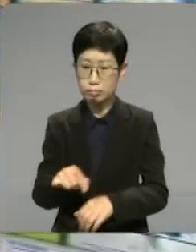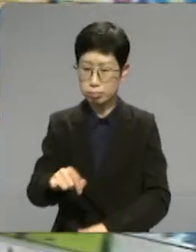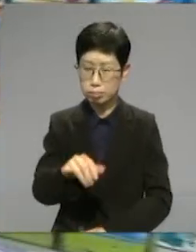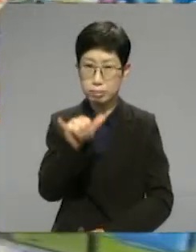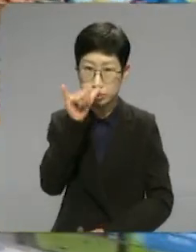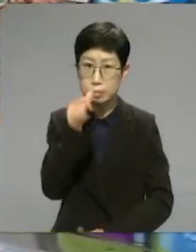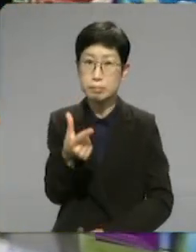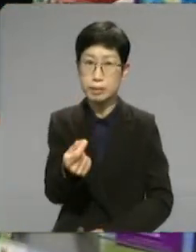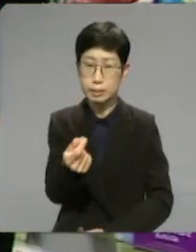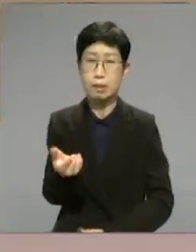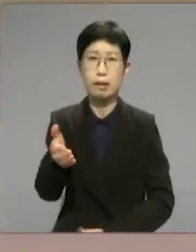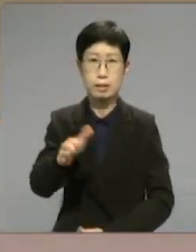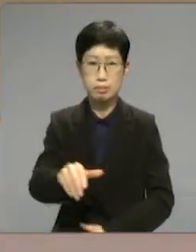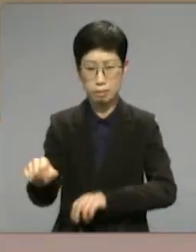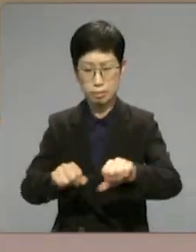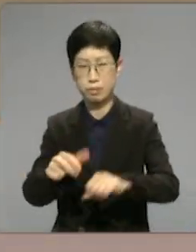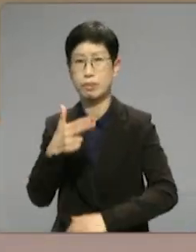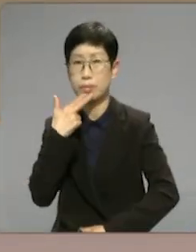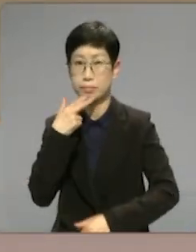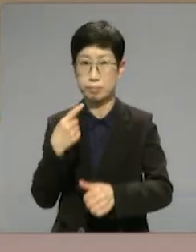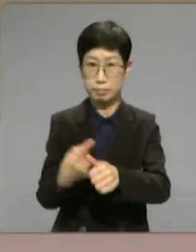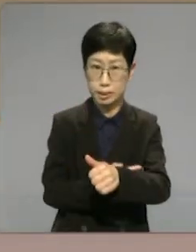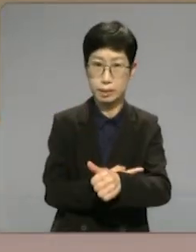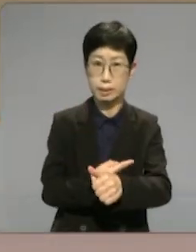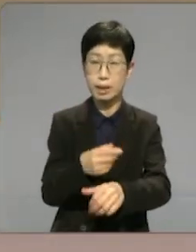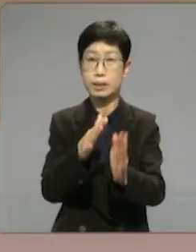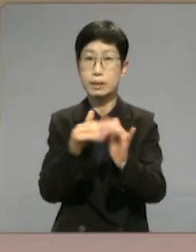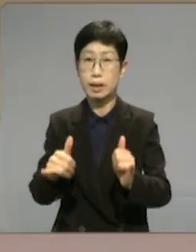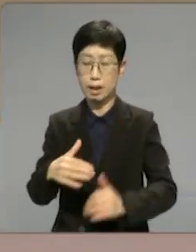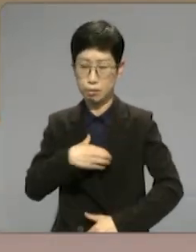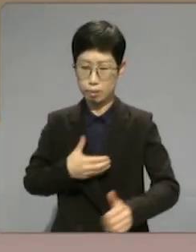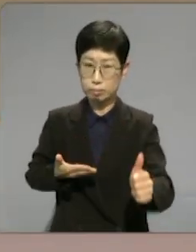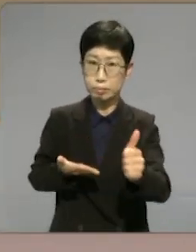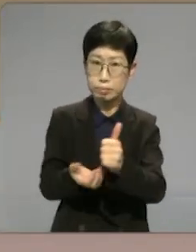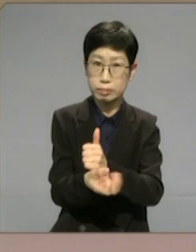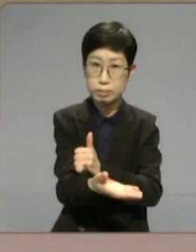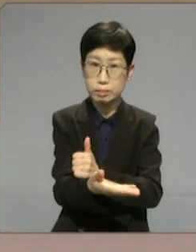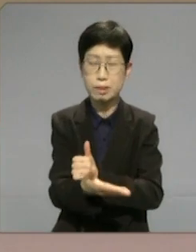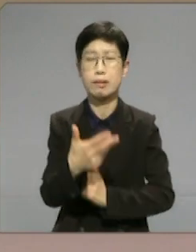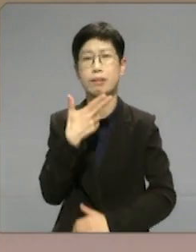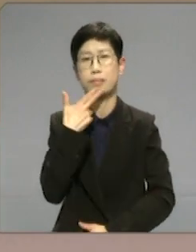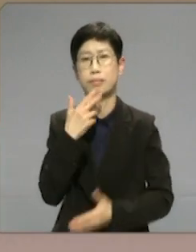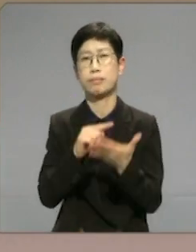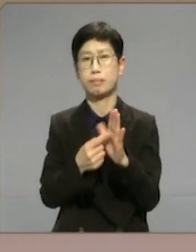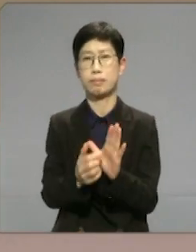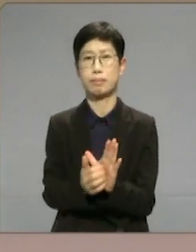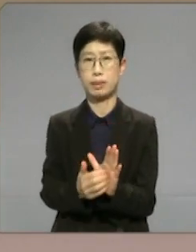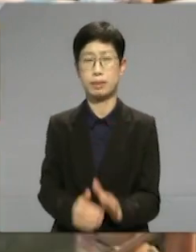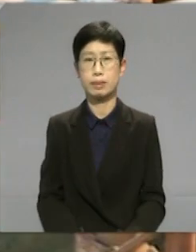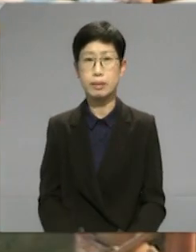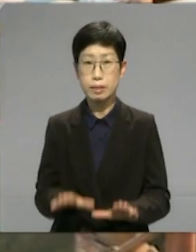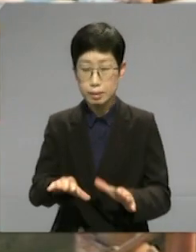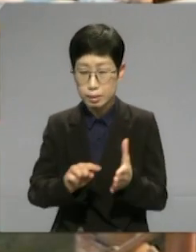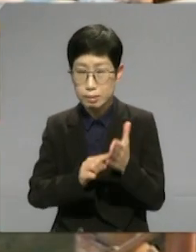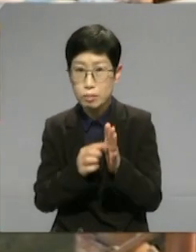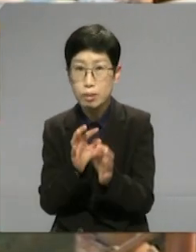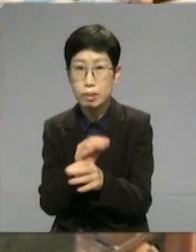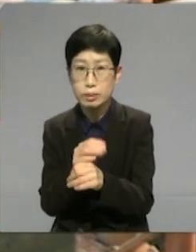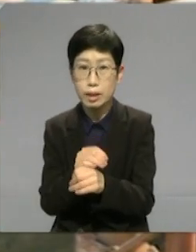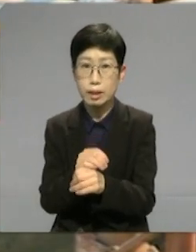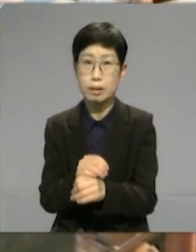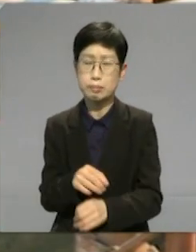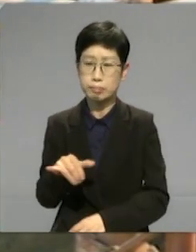비활성화되어 있으며 소비자에게 위험을 줄 수 있는 실질적인 바이러스는 아니라고 밝혔습니다 이번 발표는 조류